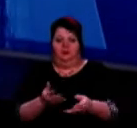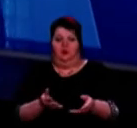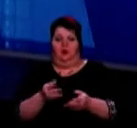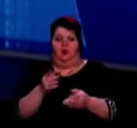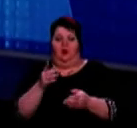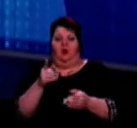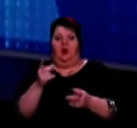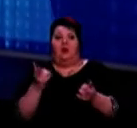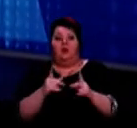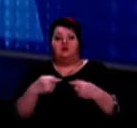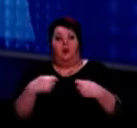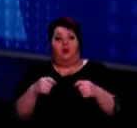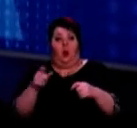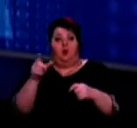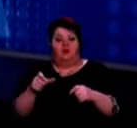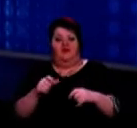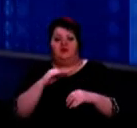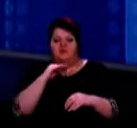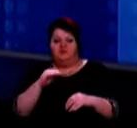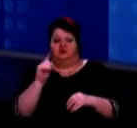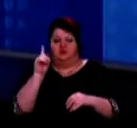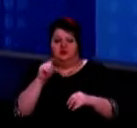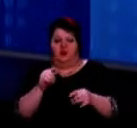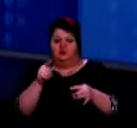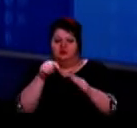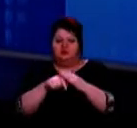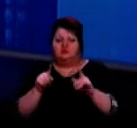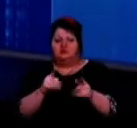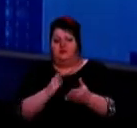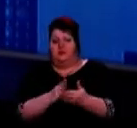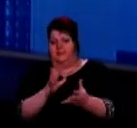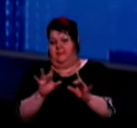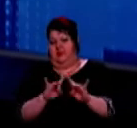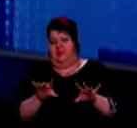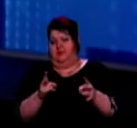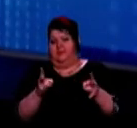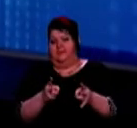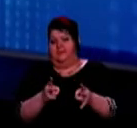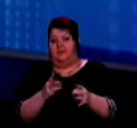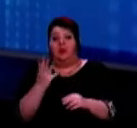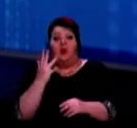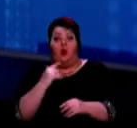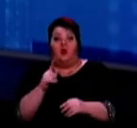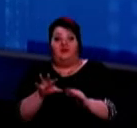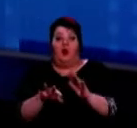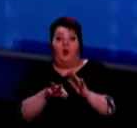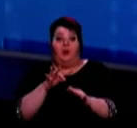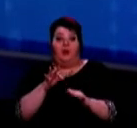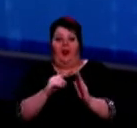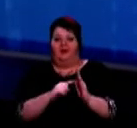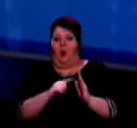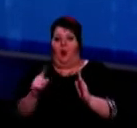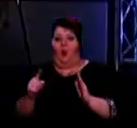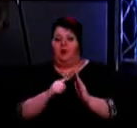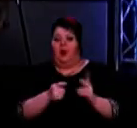щоб продавець все ж таки фахово про це міг розповісти. Ну і коли ви обираєте кур'єра, якщо ми